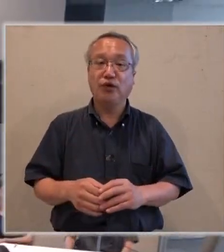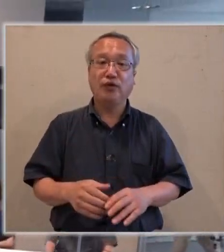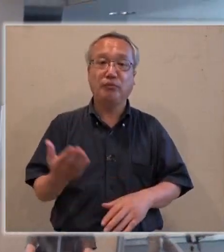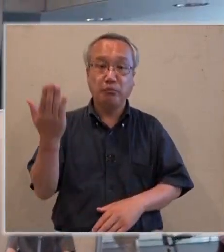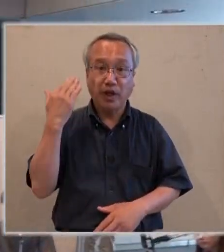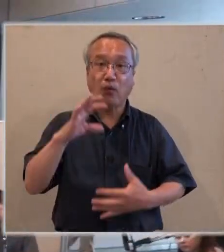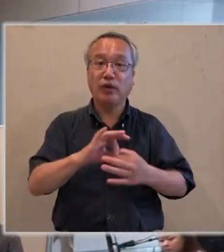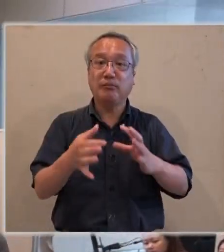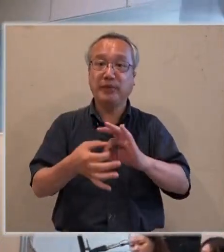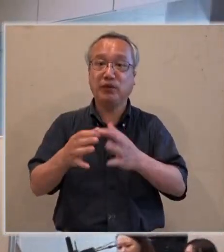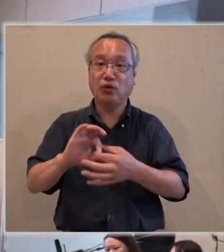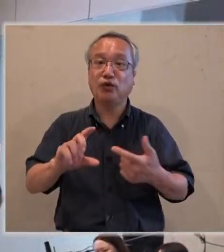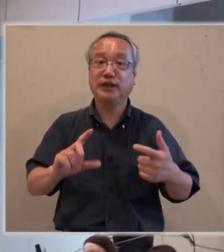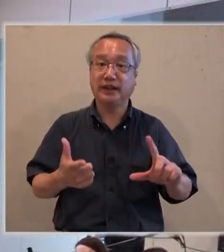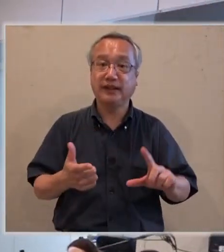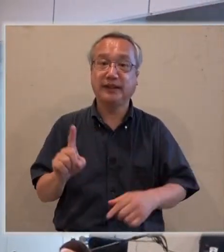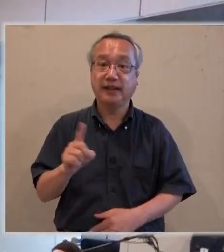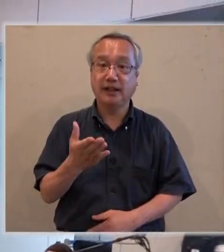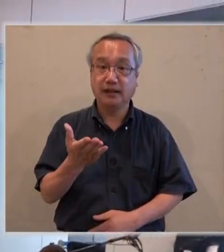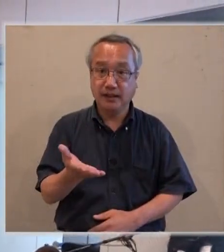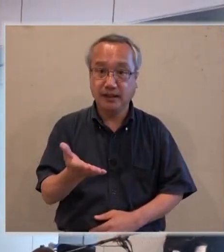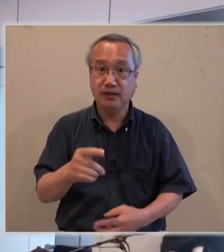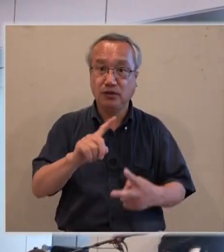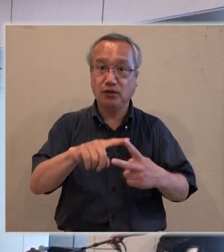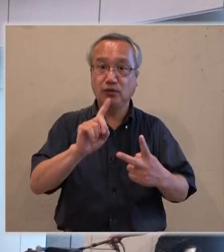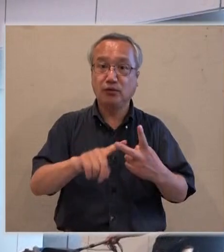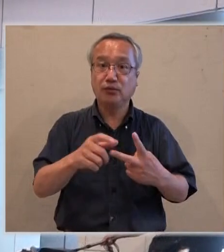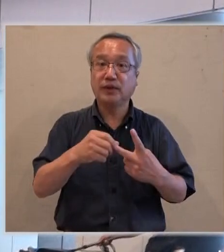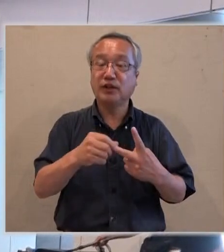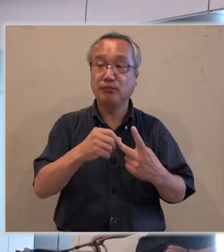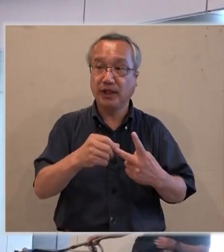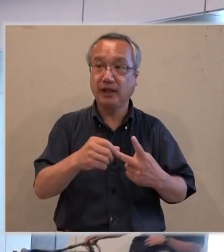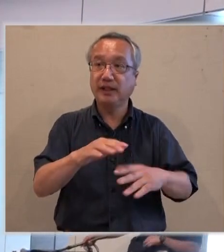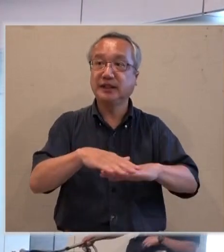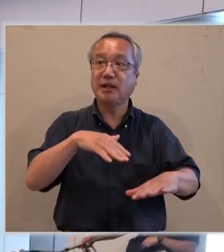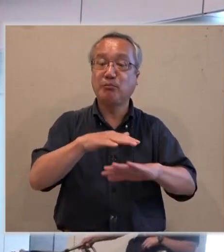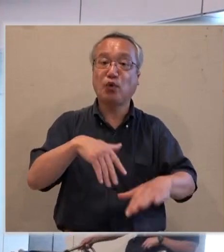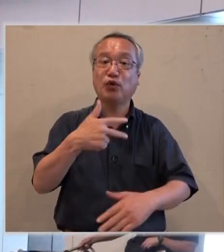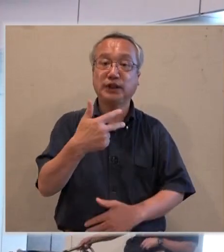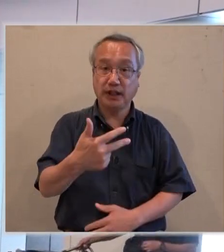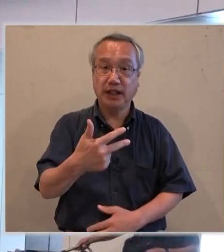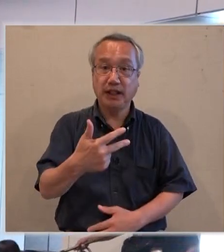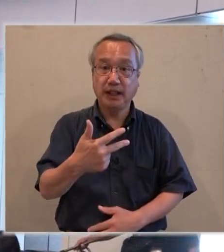。二つ目は札幌市が